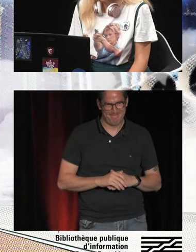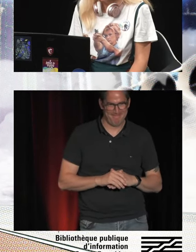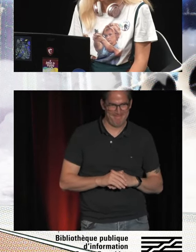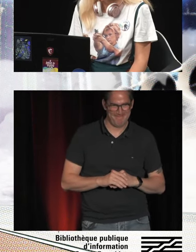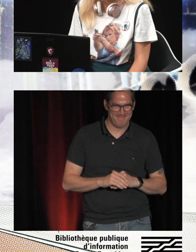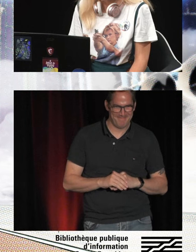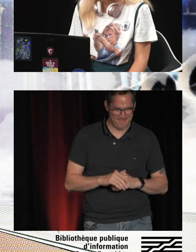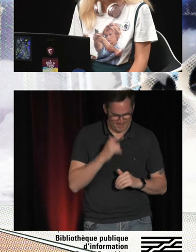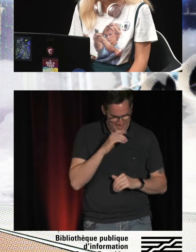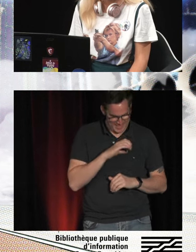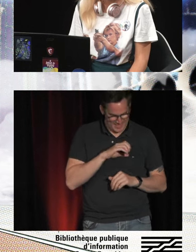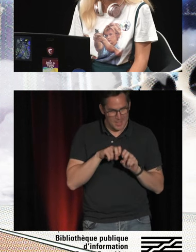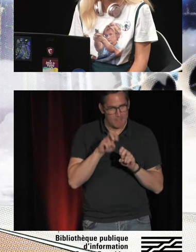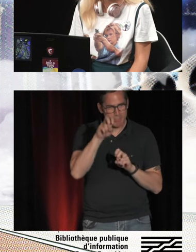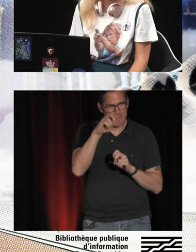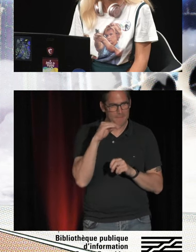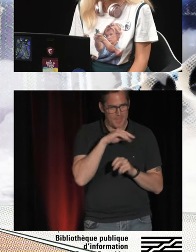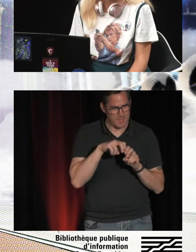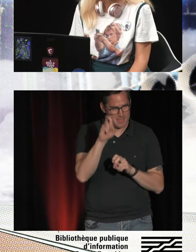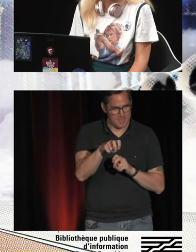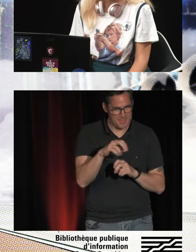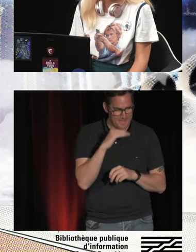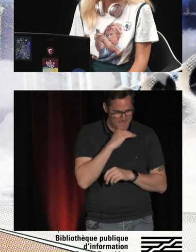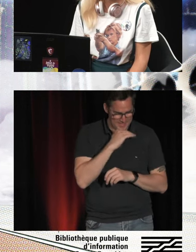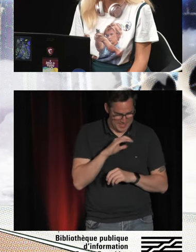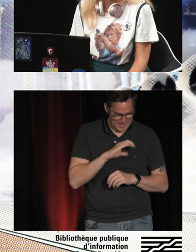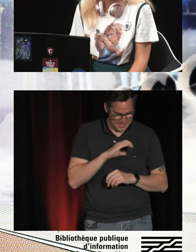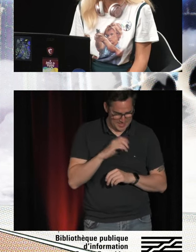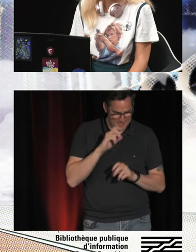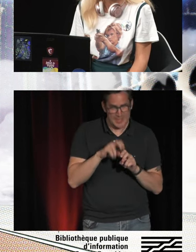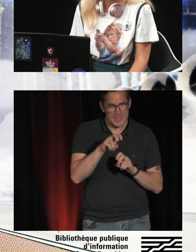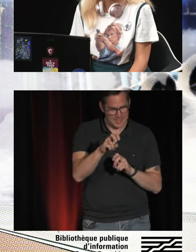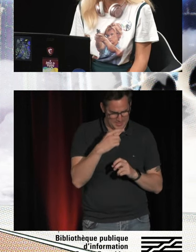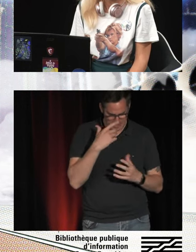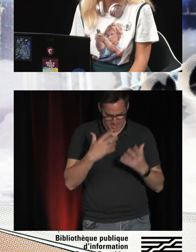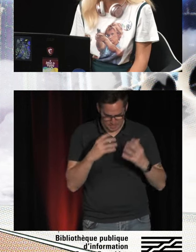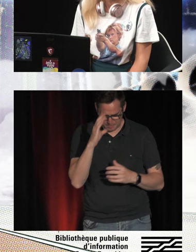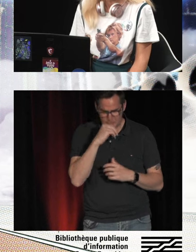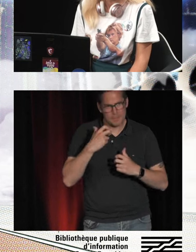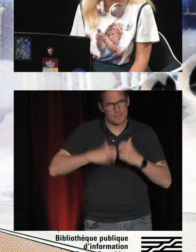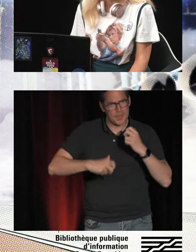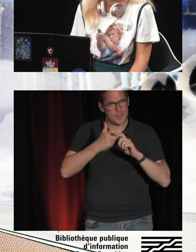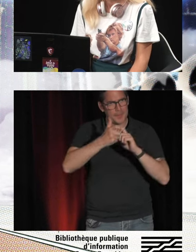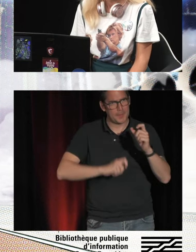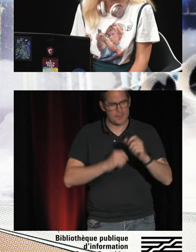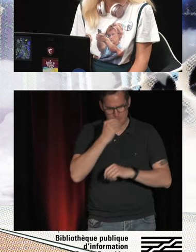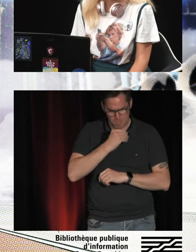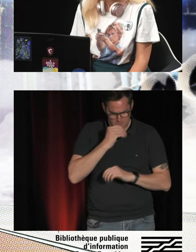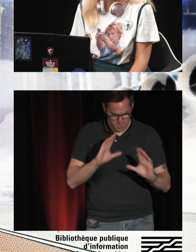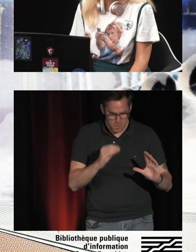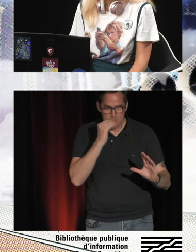accéléré? Oui, je pense. Vite. Celui-là, est-ce qu'il nous fait mal? Je sais plus. Non, ok, on était au bon